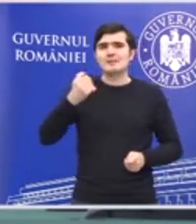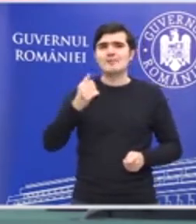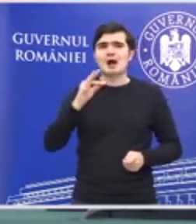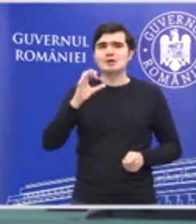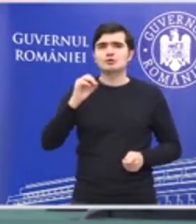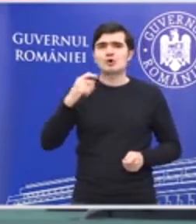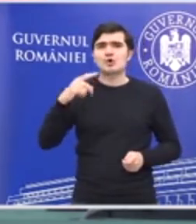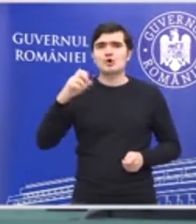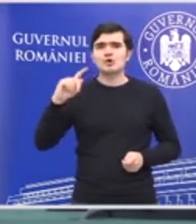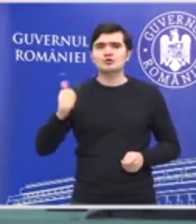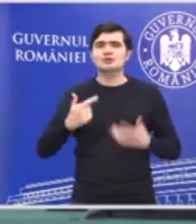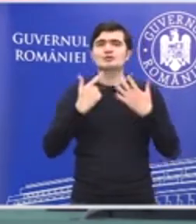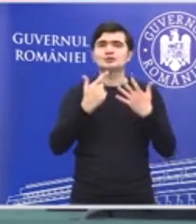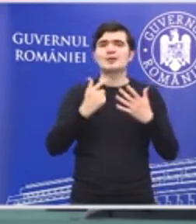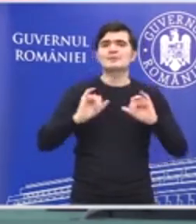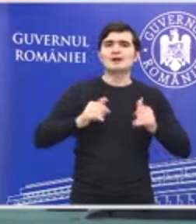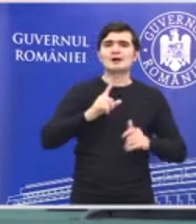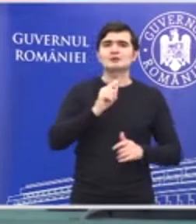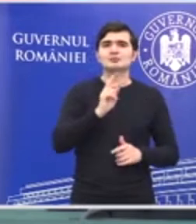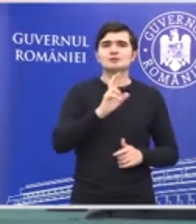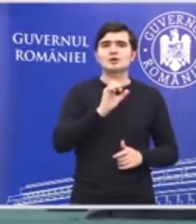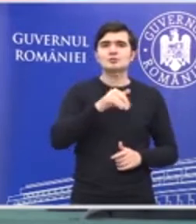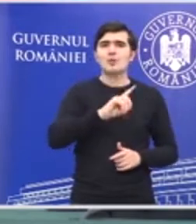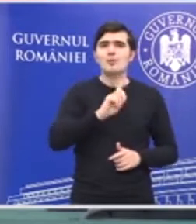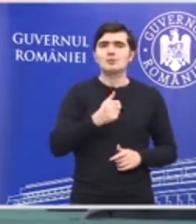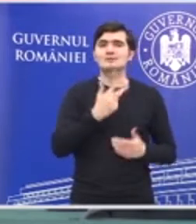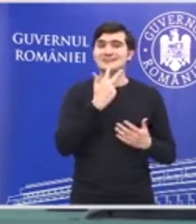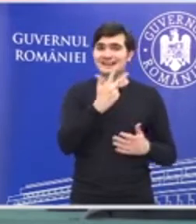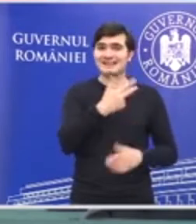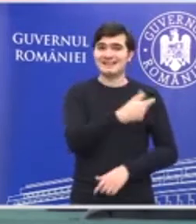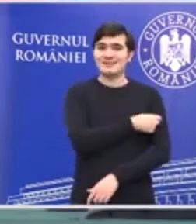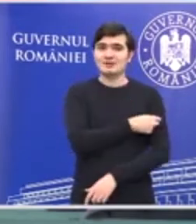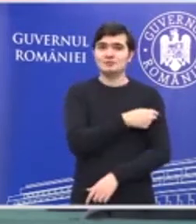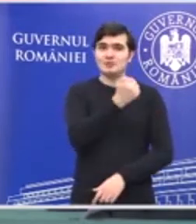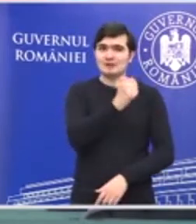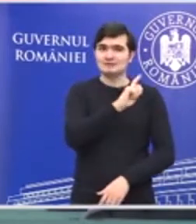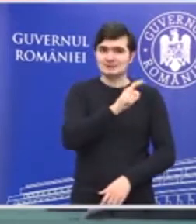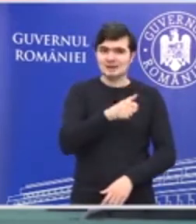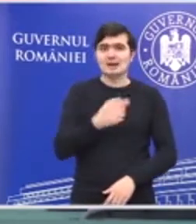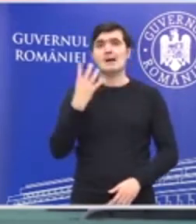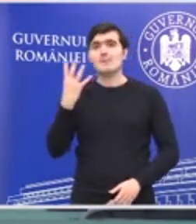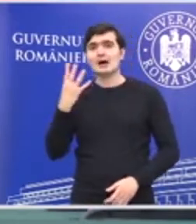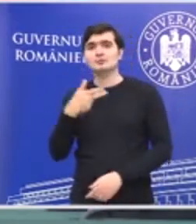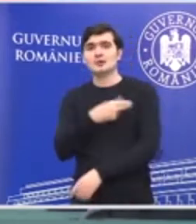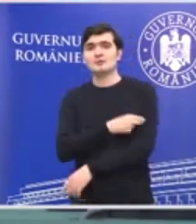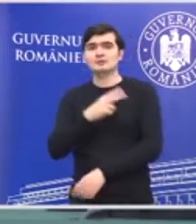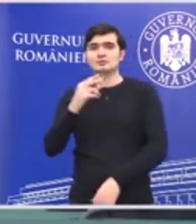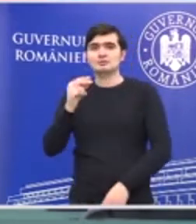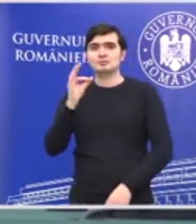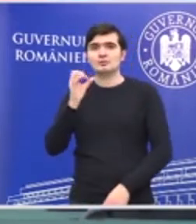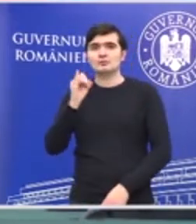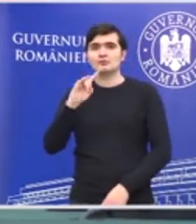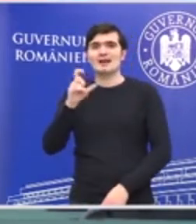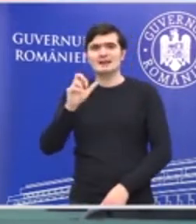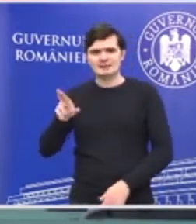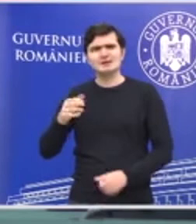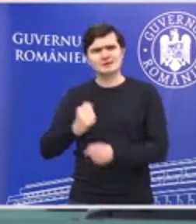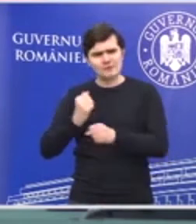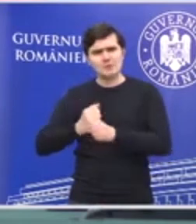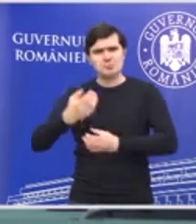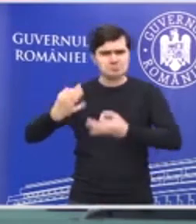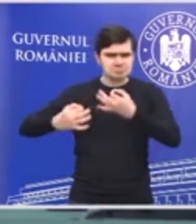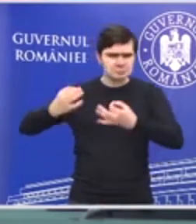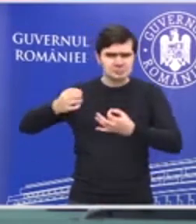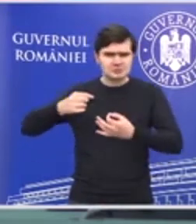3 raportate la vaccinul de la AstraZeneca și 4 la vaccinul de la Pfizer, însă au fost investigate și infirmate. Practic nu